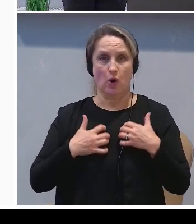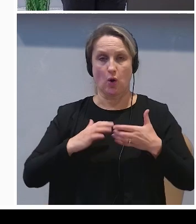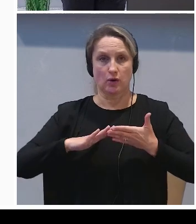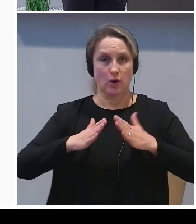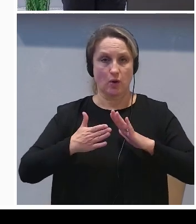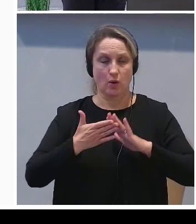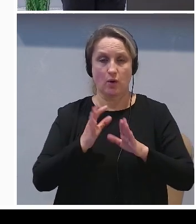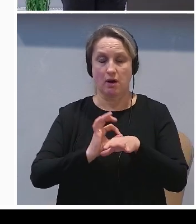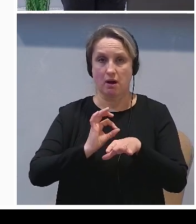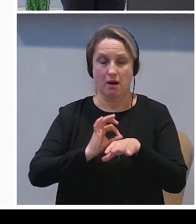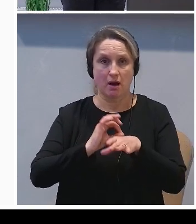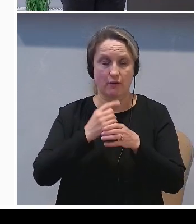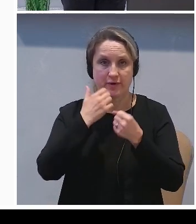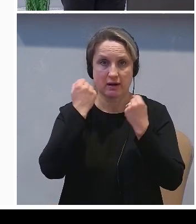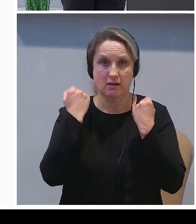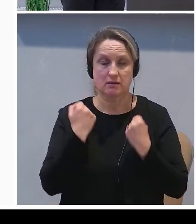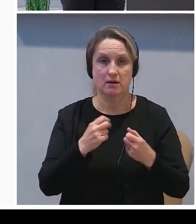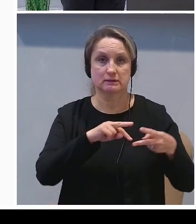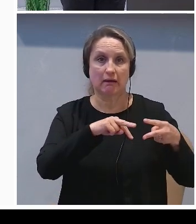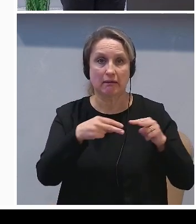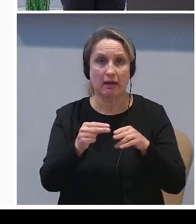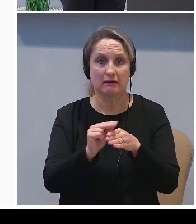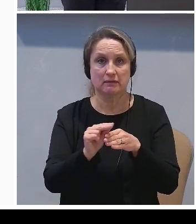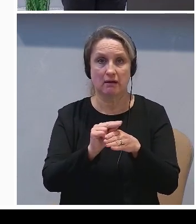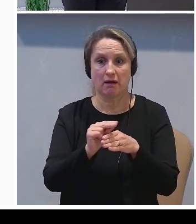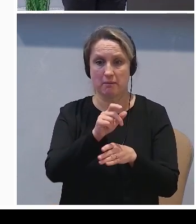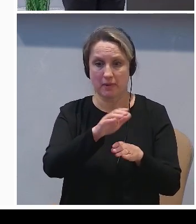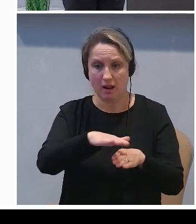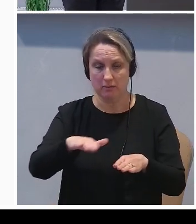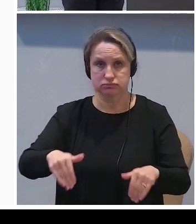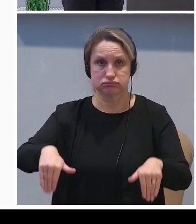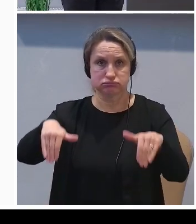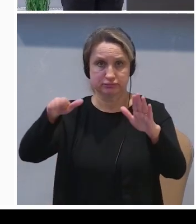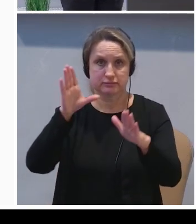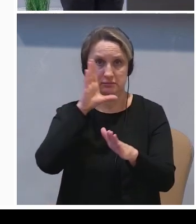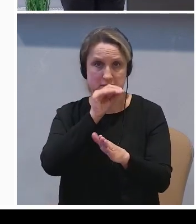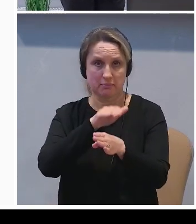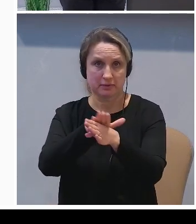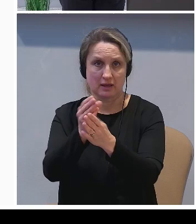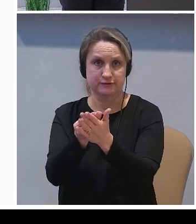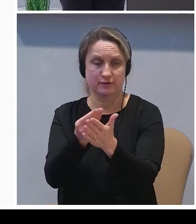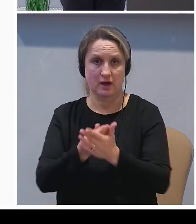neuroloogilise haigusega ja geeniteraapia abil saavad need lapsed elada täisväärtuslikku elu.